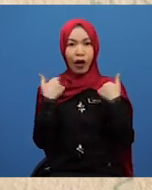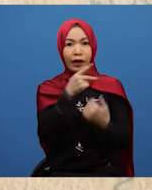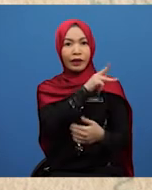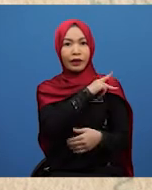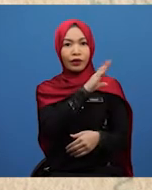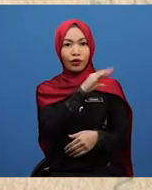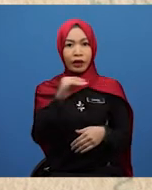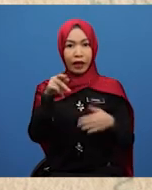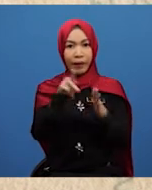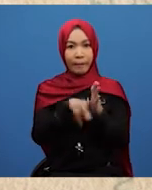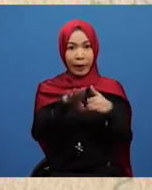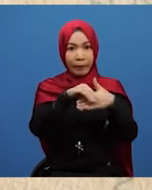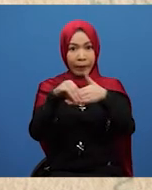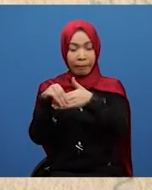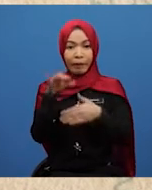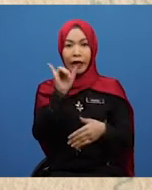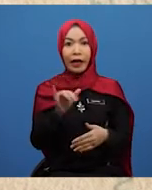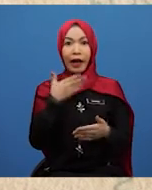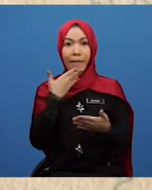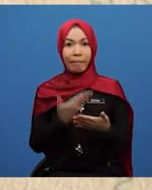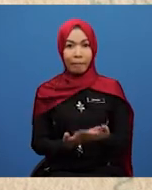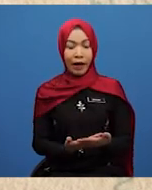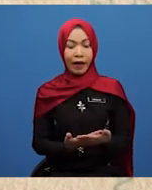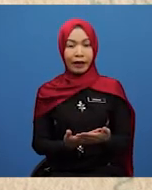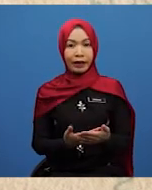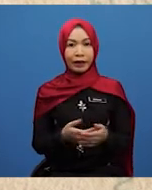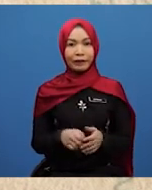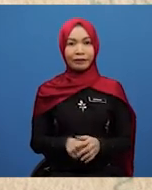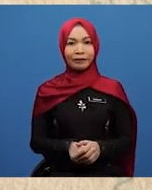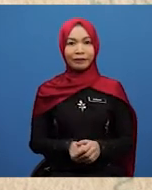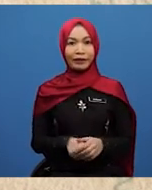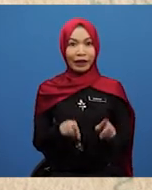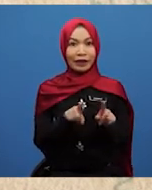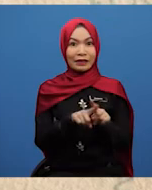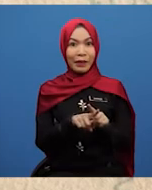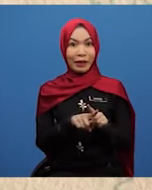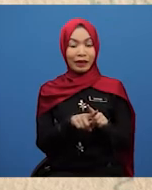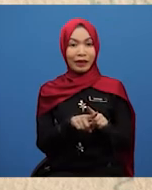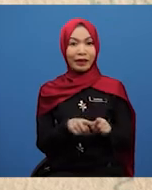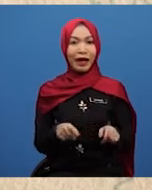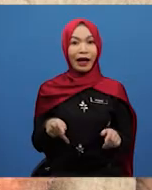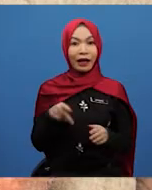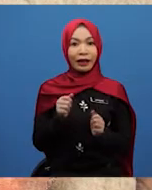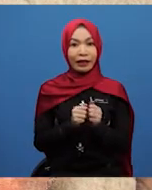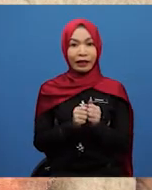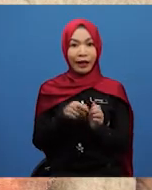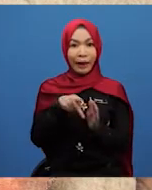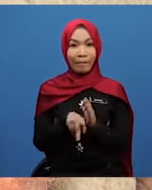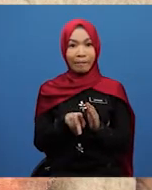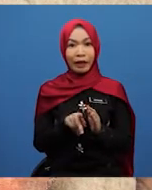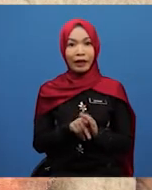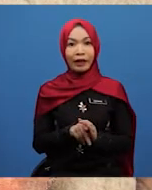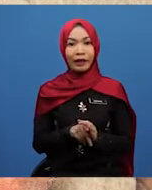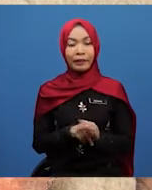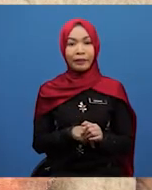berwibawa seperti yang terdapat dalam sistem pemerintahan tempatan strawberry sawah yang telah